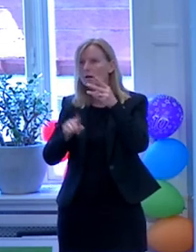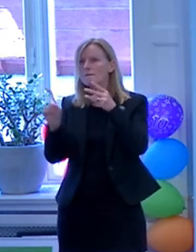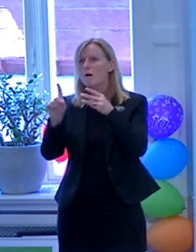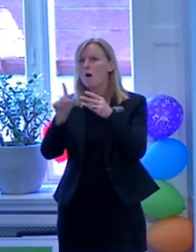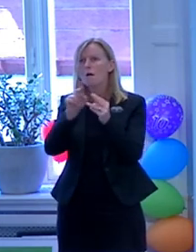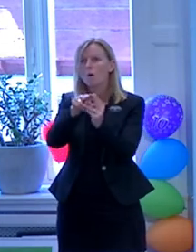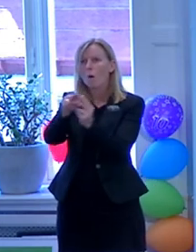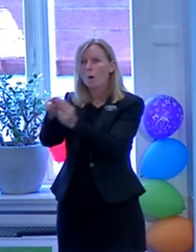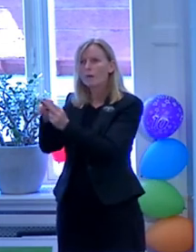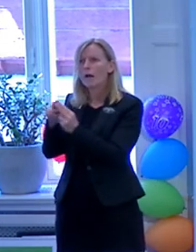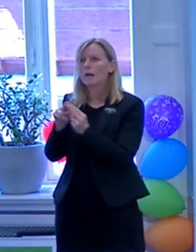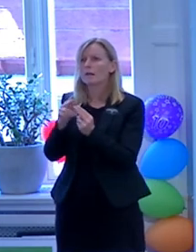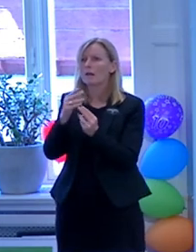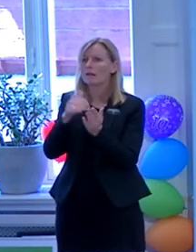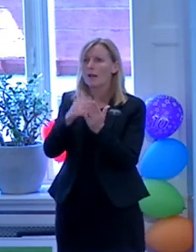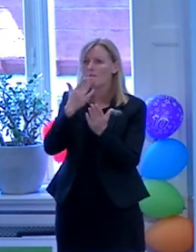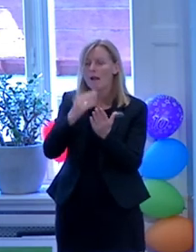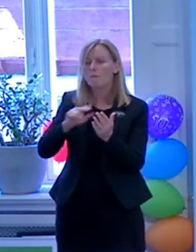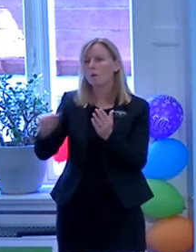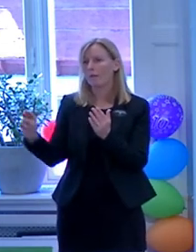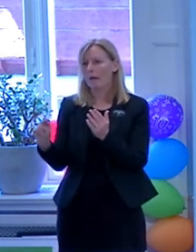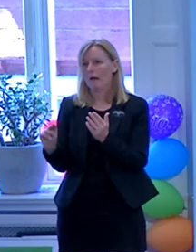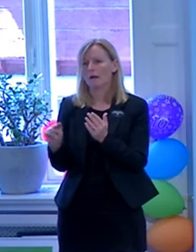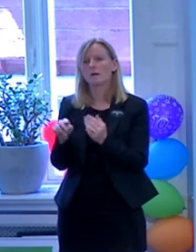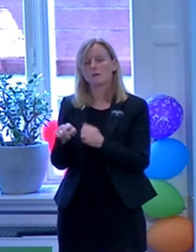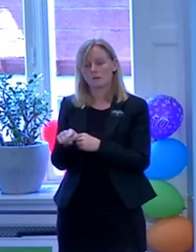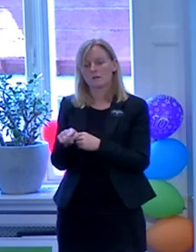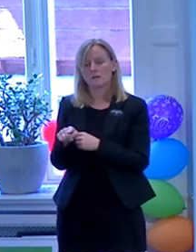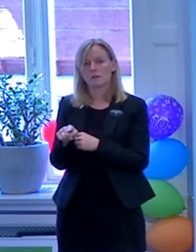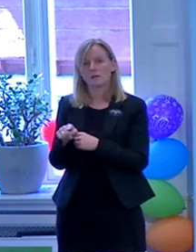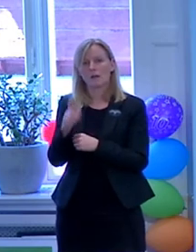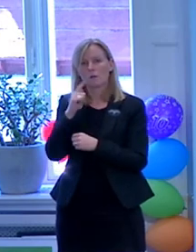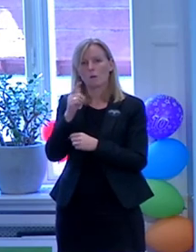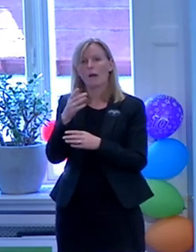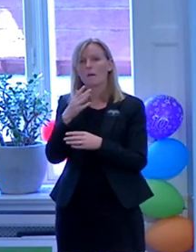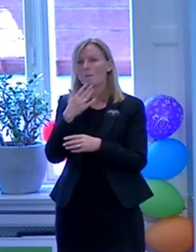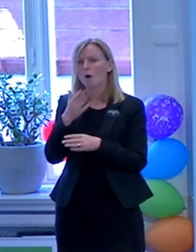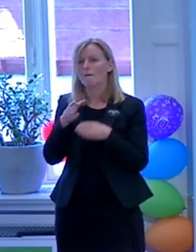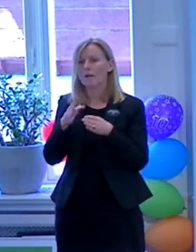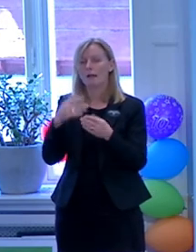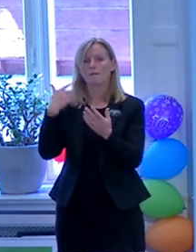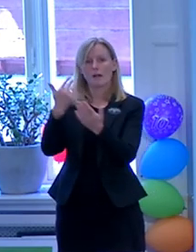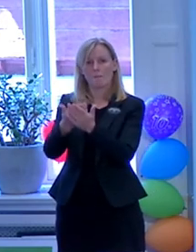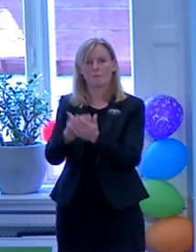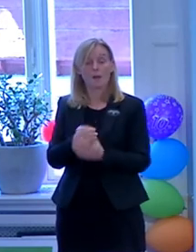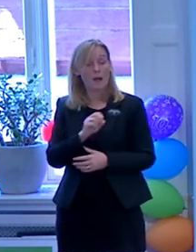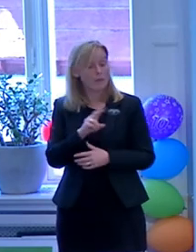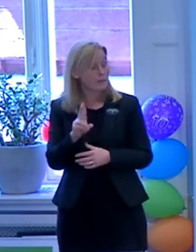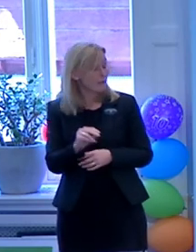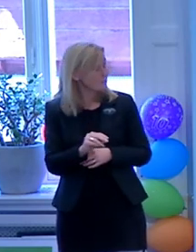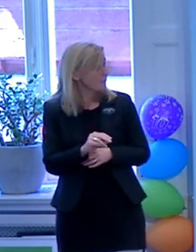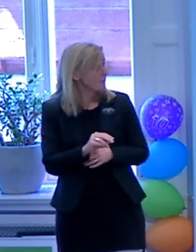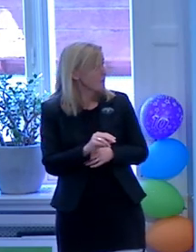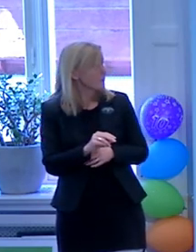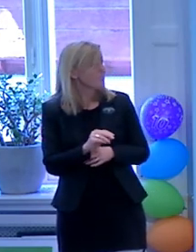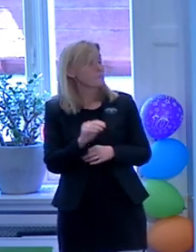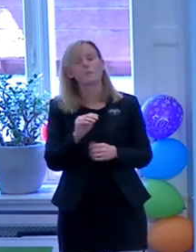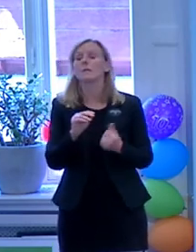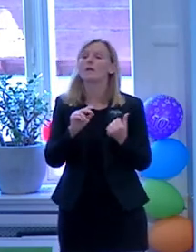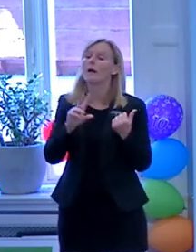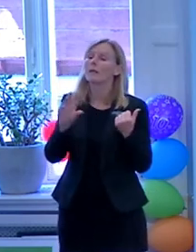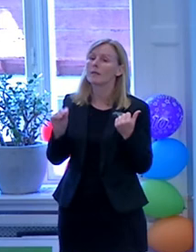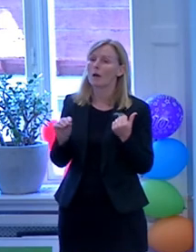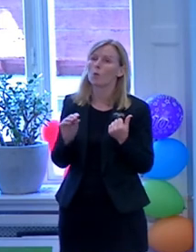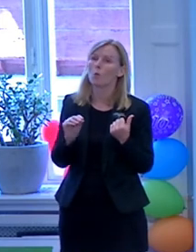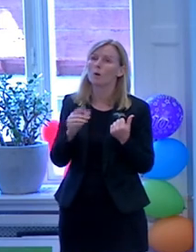vart jag ska vända mig och när och sådär, så tror jag att det är en väg framåt. Anna? Nej, jag tror